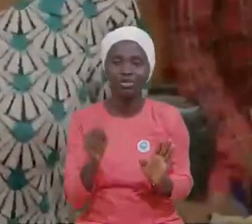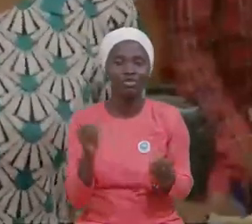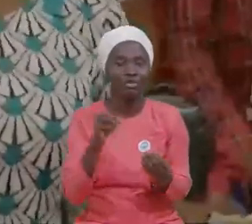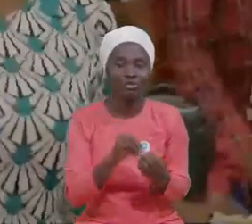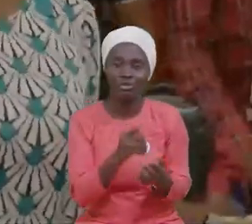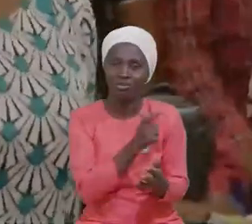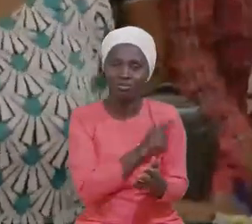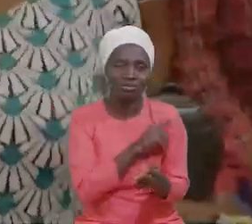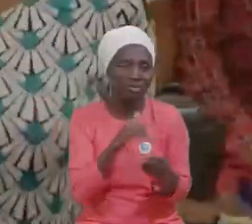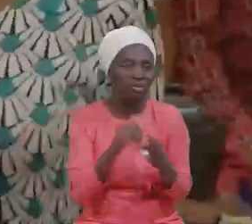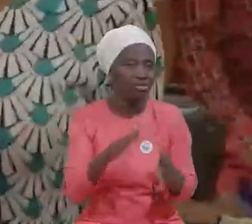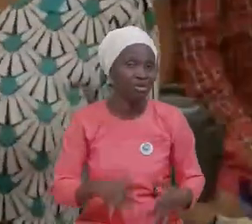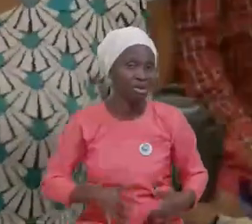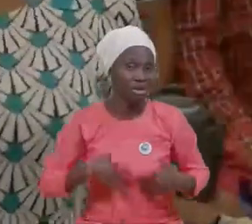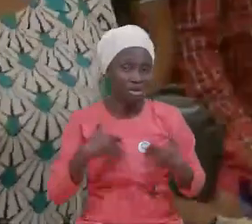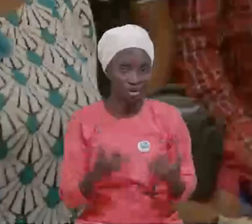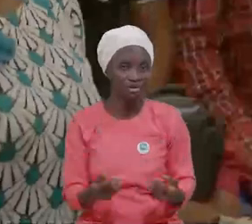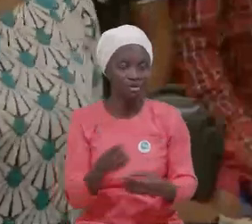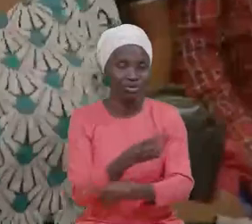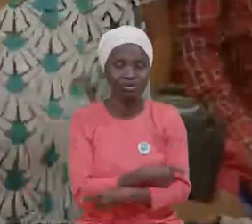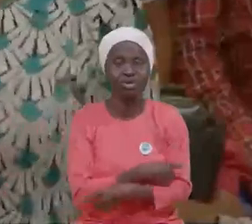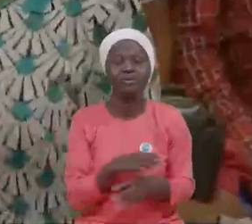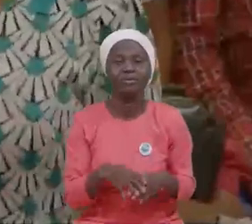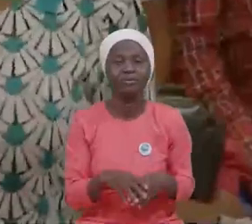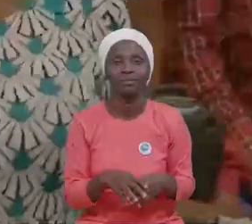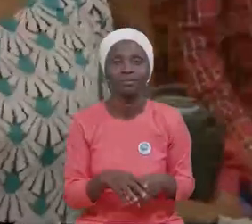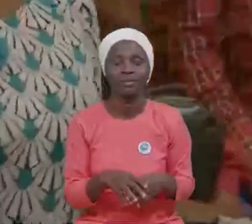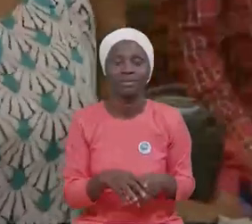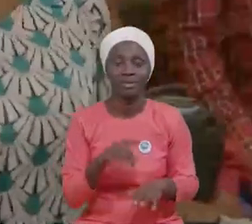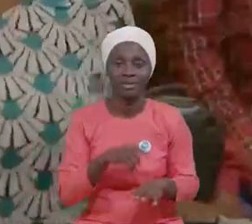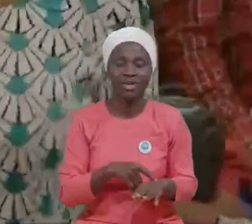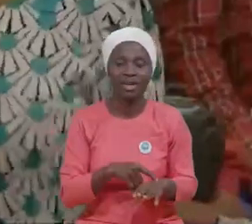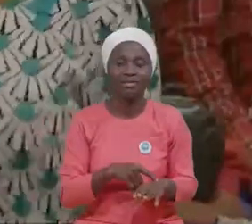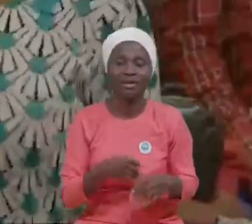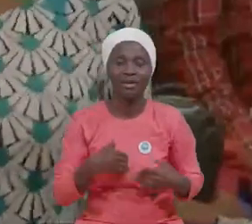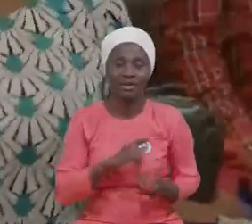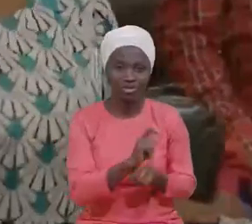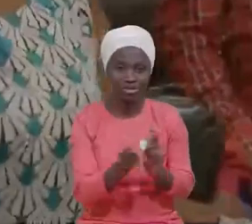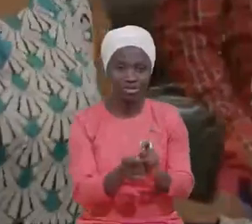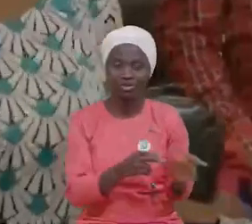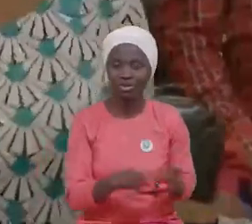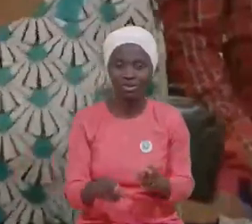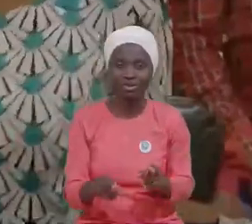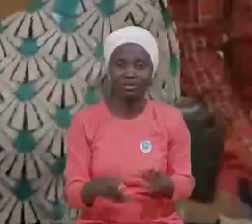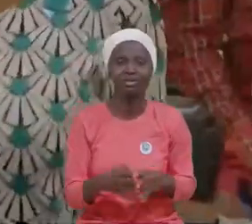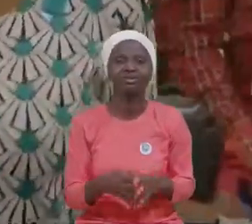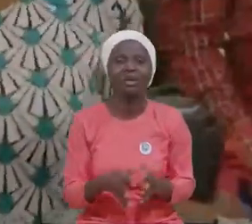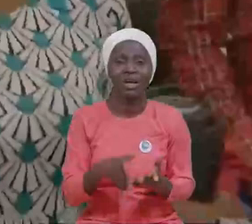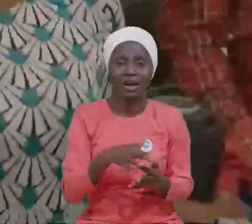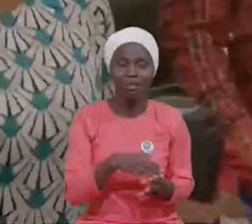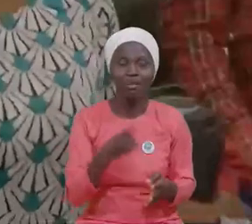plus de médiocrité. Dans nos vies, pas de ce jour. Le changement est venu. Parmi les jeunes,